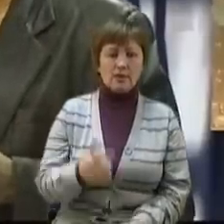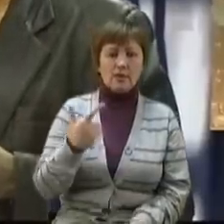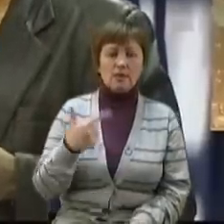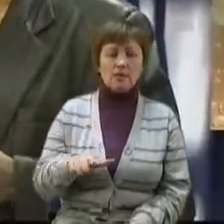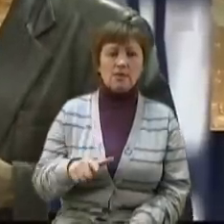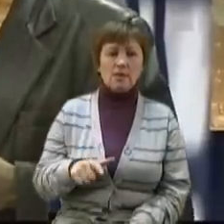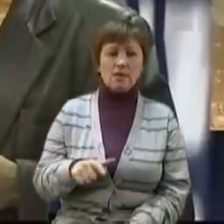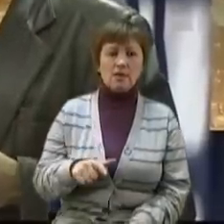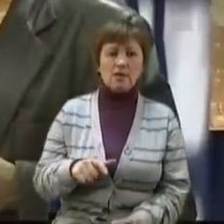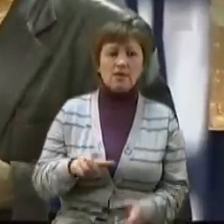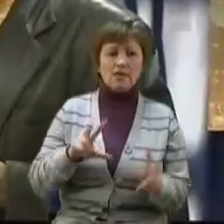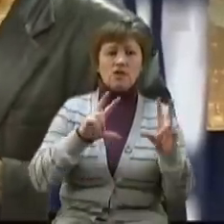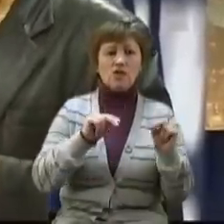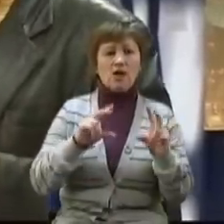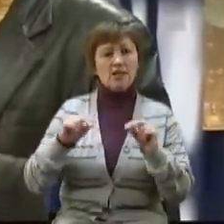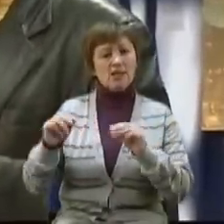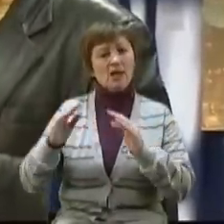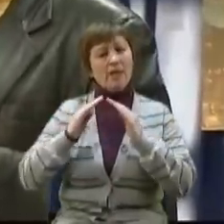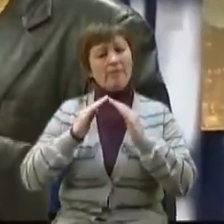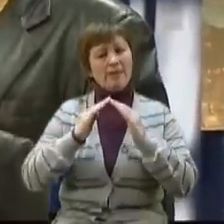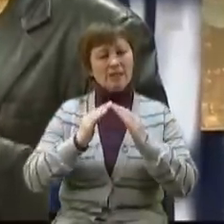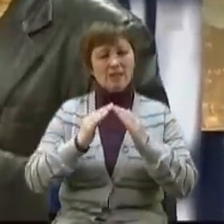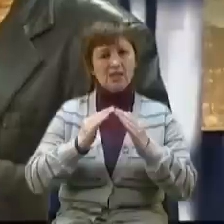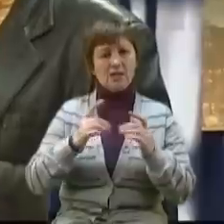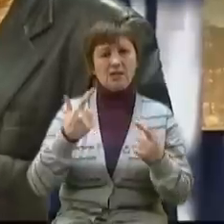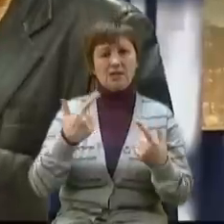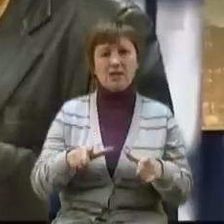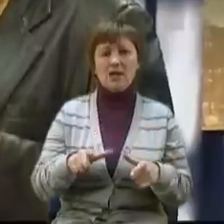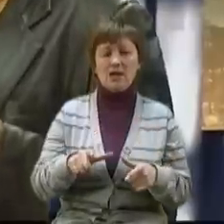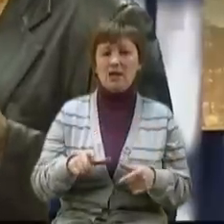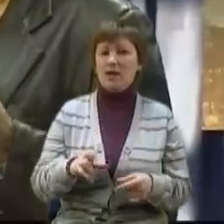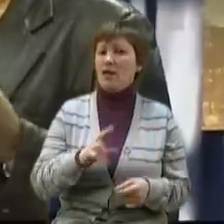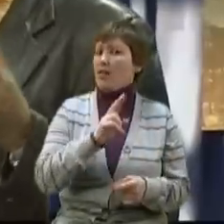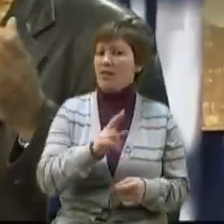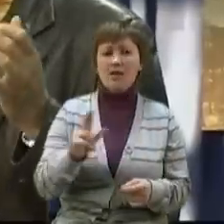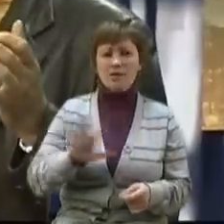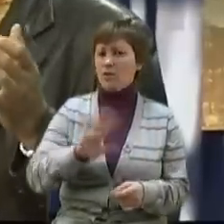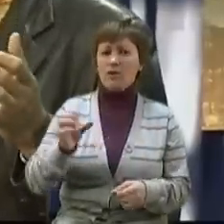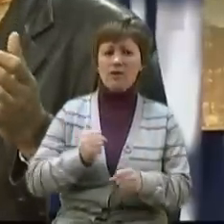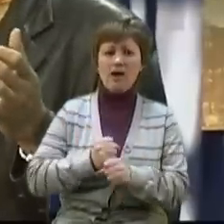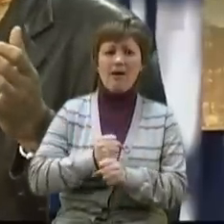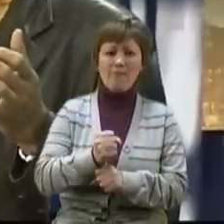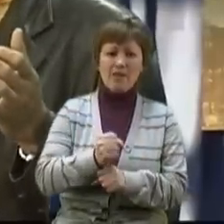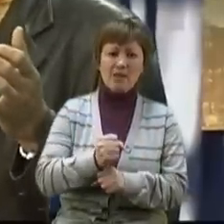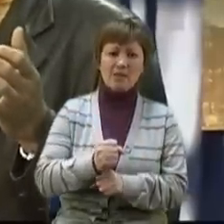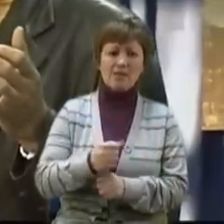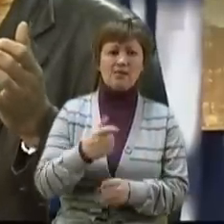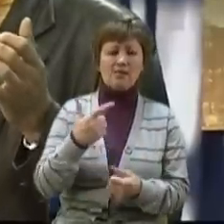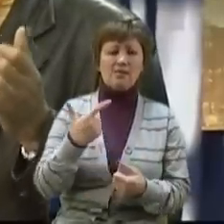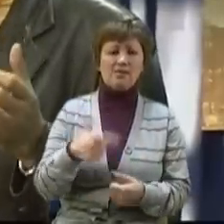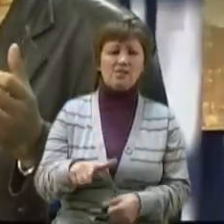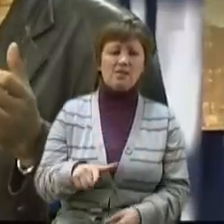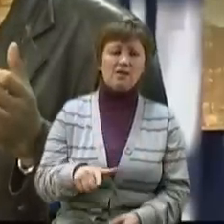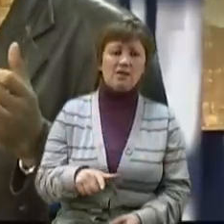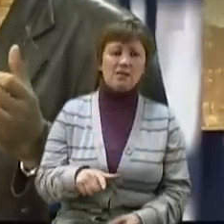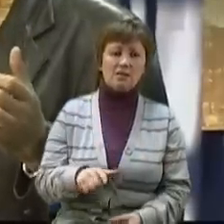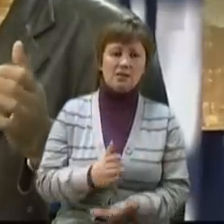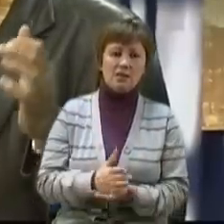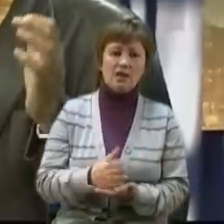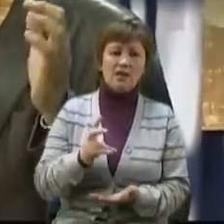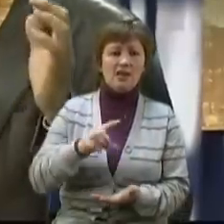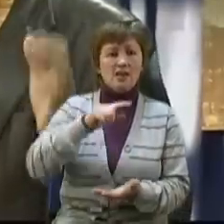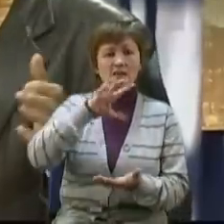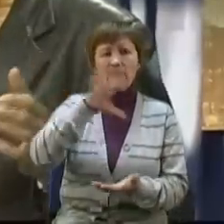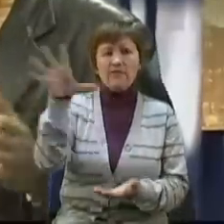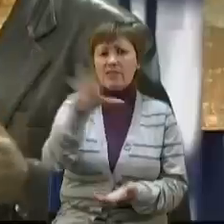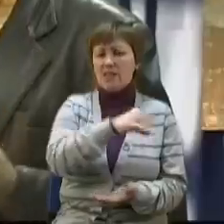где счастье обитель, где никто не обидит, и есть